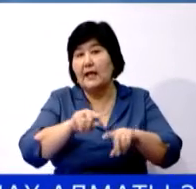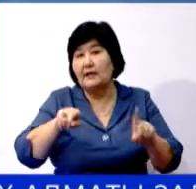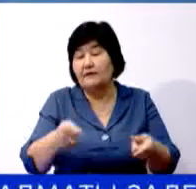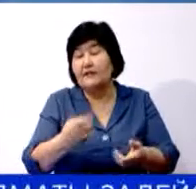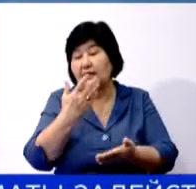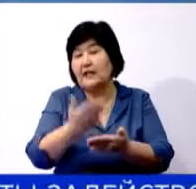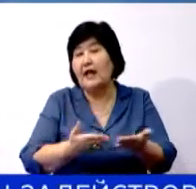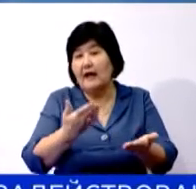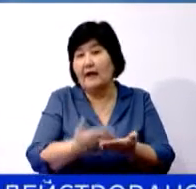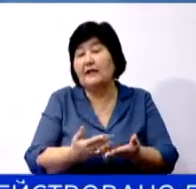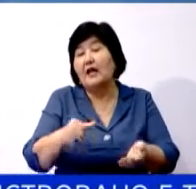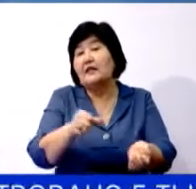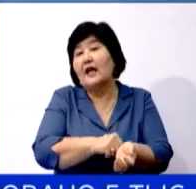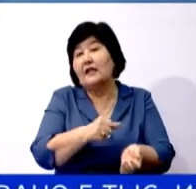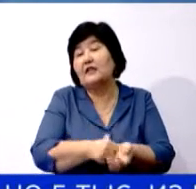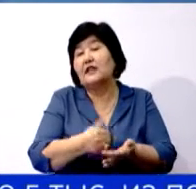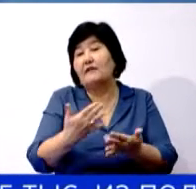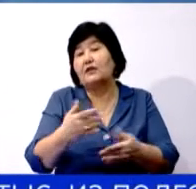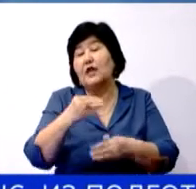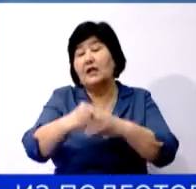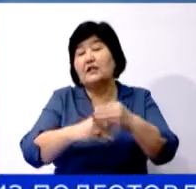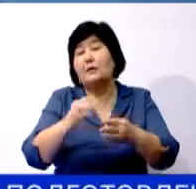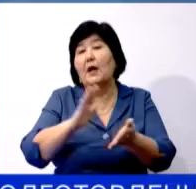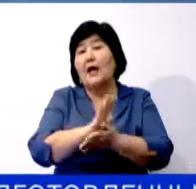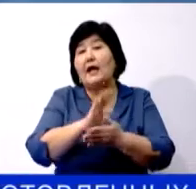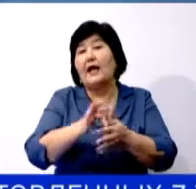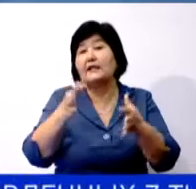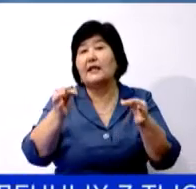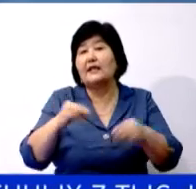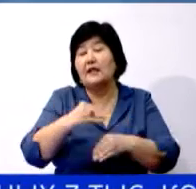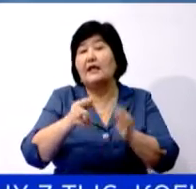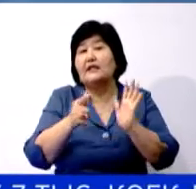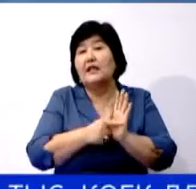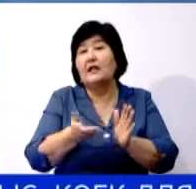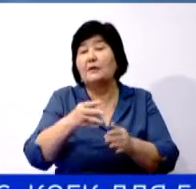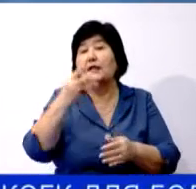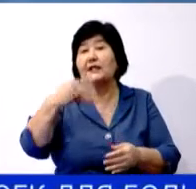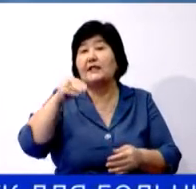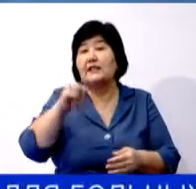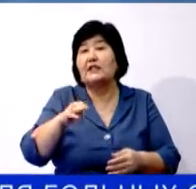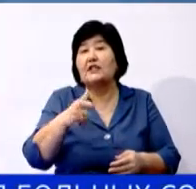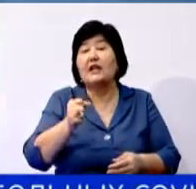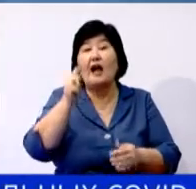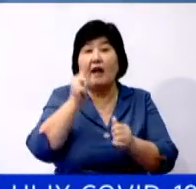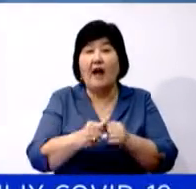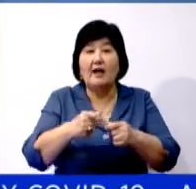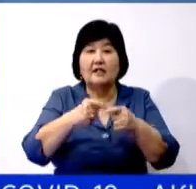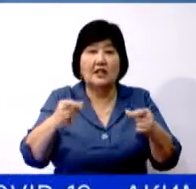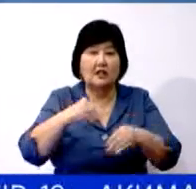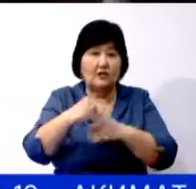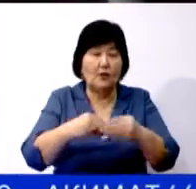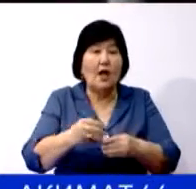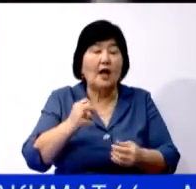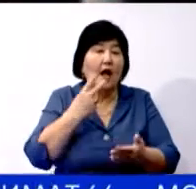вещественные доказательства. Наркотические вещества, завернутые в газетные вырезки. 7 штук по 30 тысяч тенге за каждый сверток.